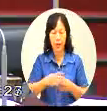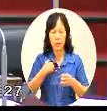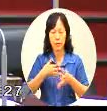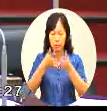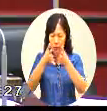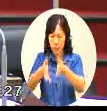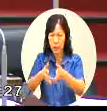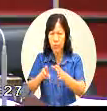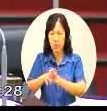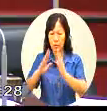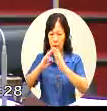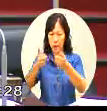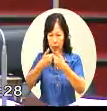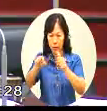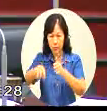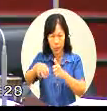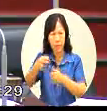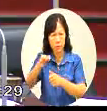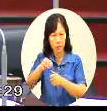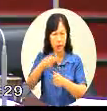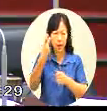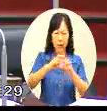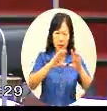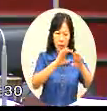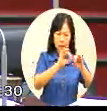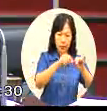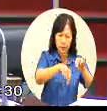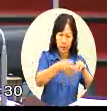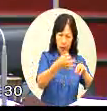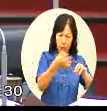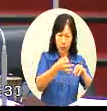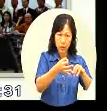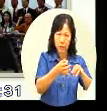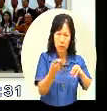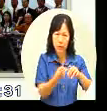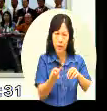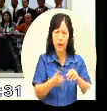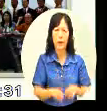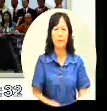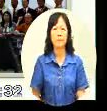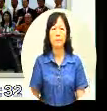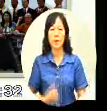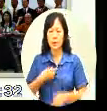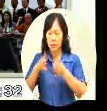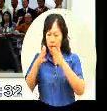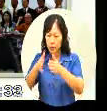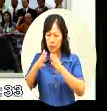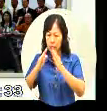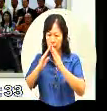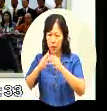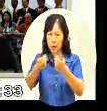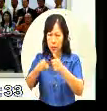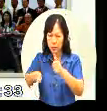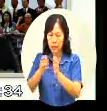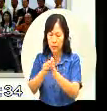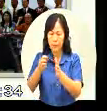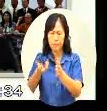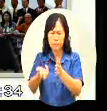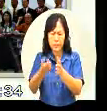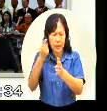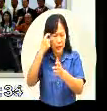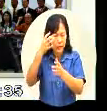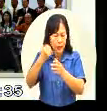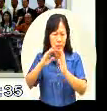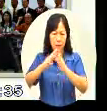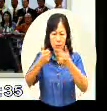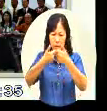对议会预算跟地价税做的报告。先讲议会预算的部分。前几天呢，康议长